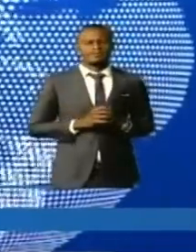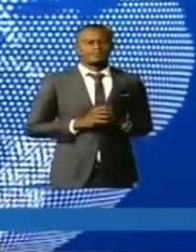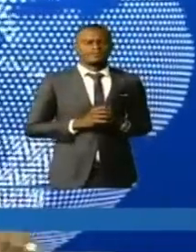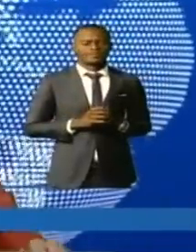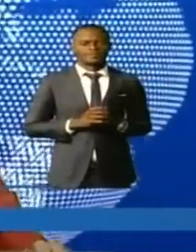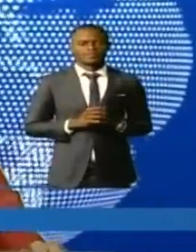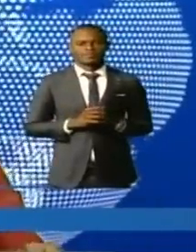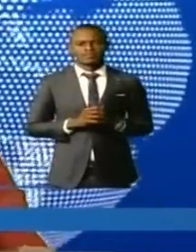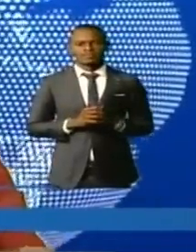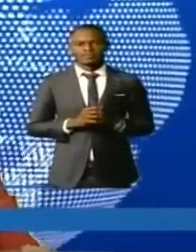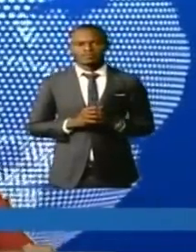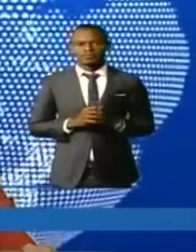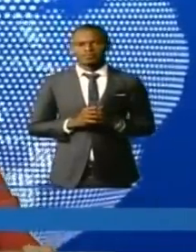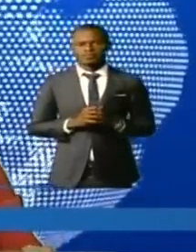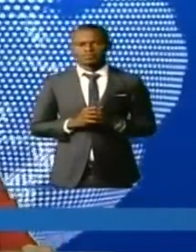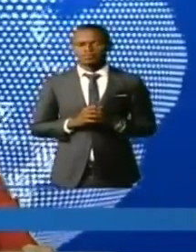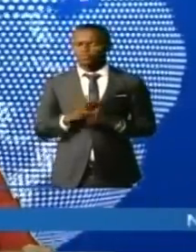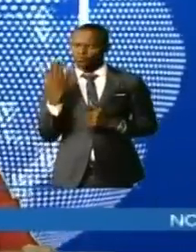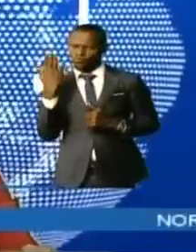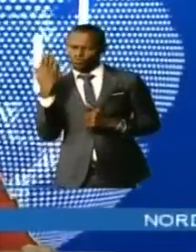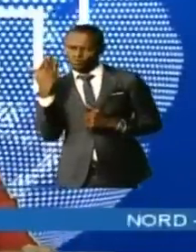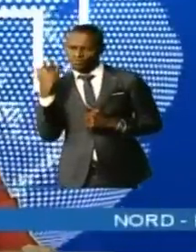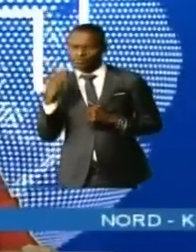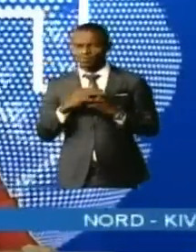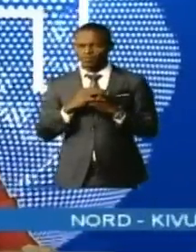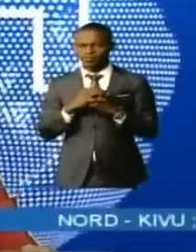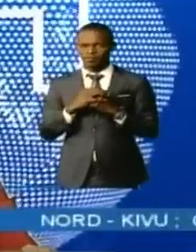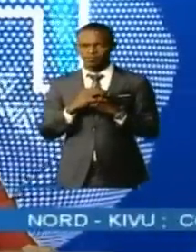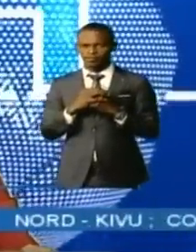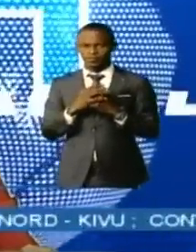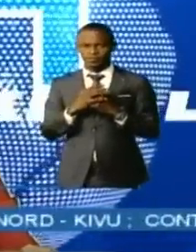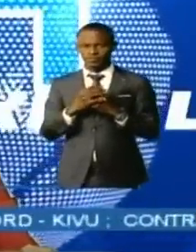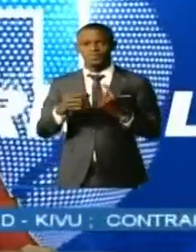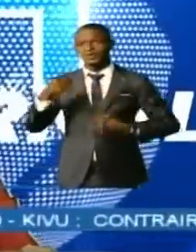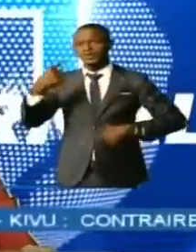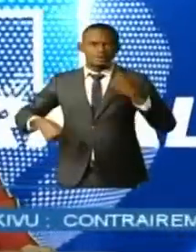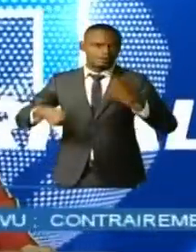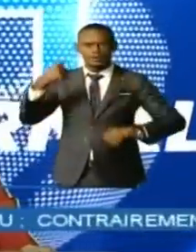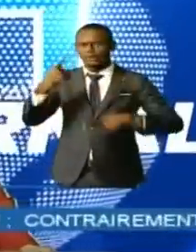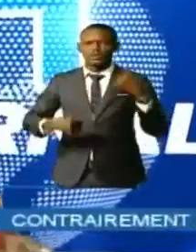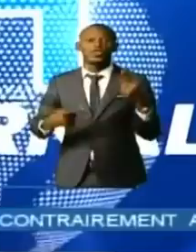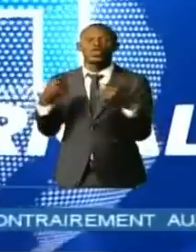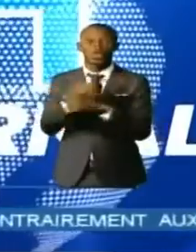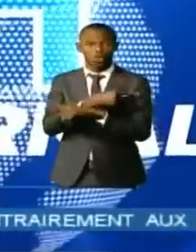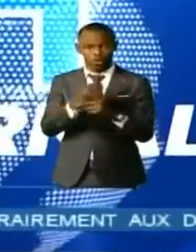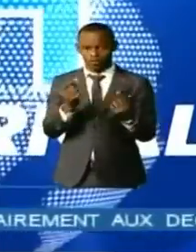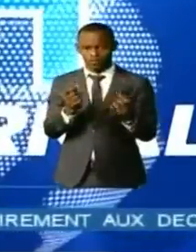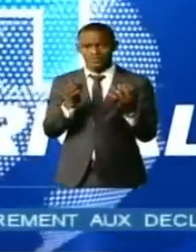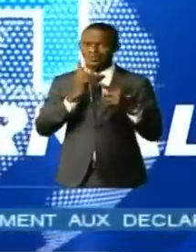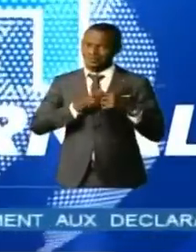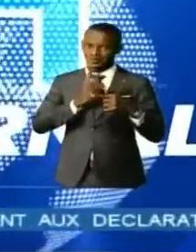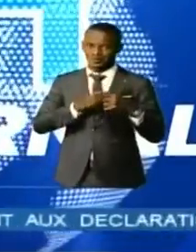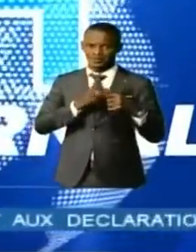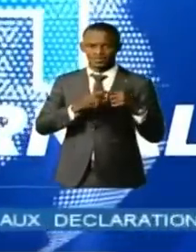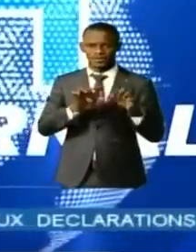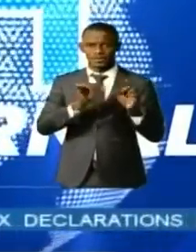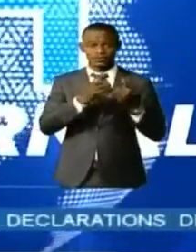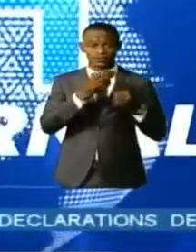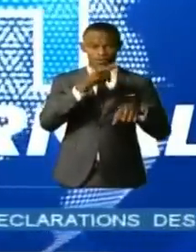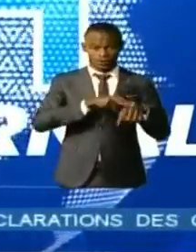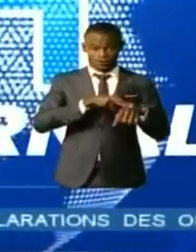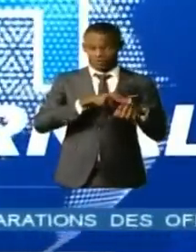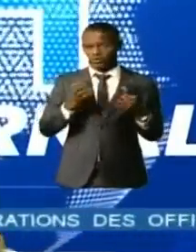Après le manque de consensus autour de la désignation du juge constitutionnel, les députés et sénateurs se sont finalement réunis en congrès pour